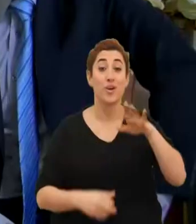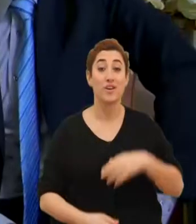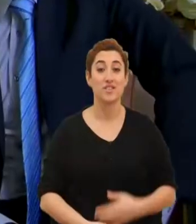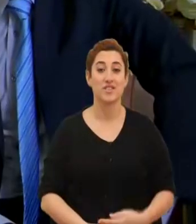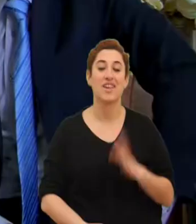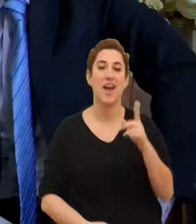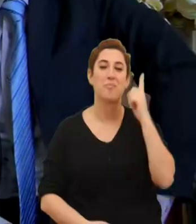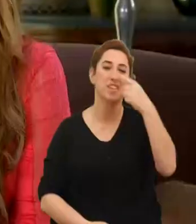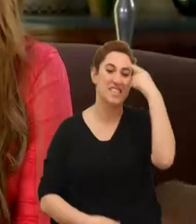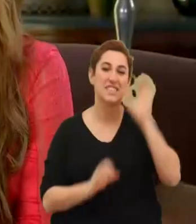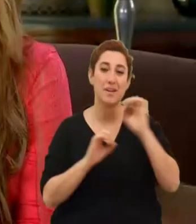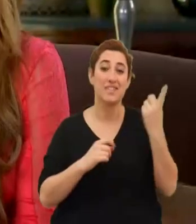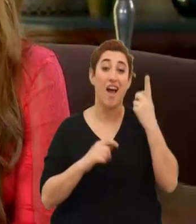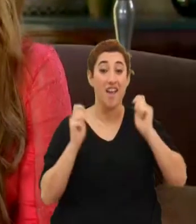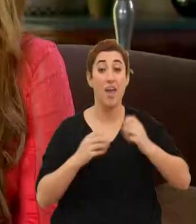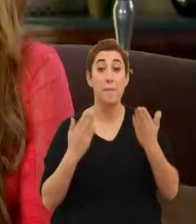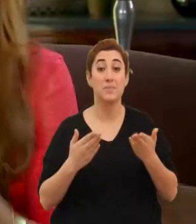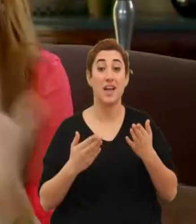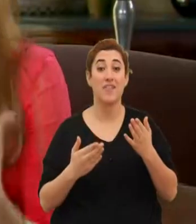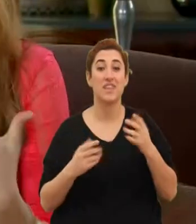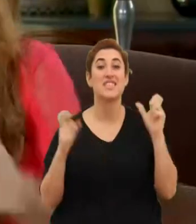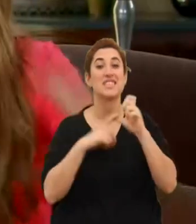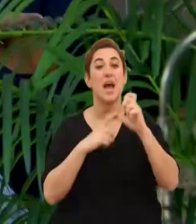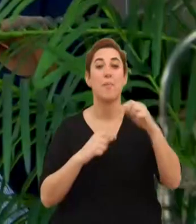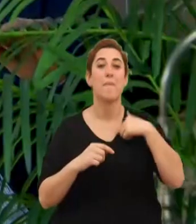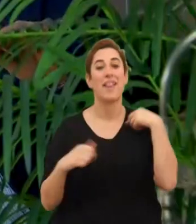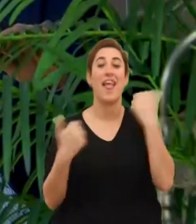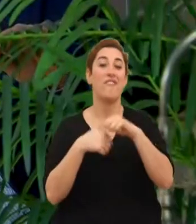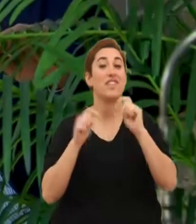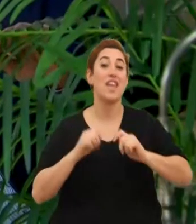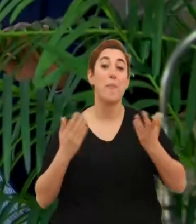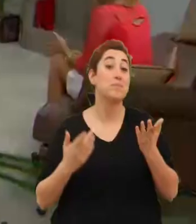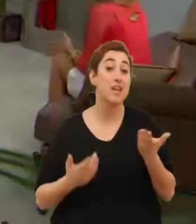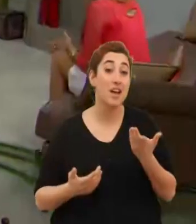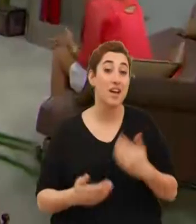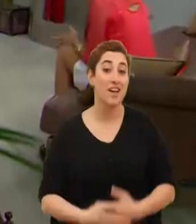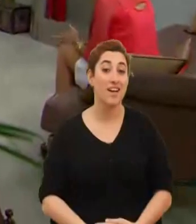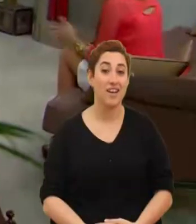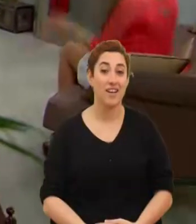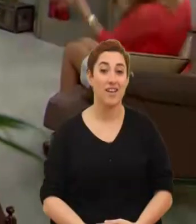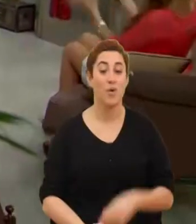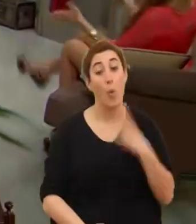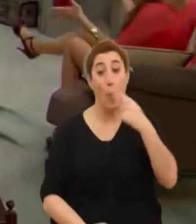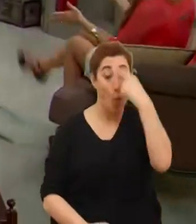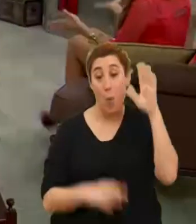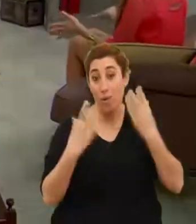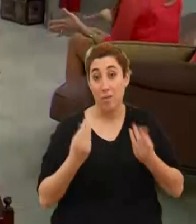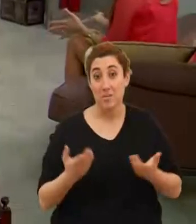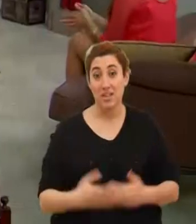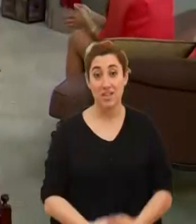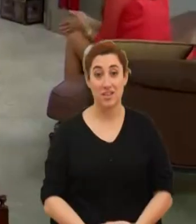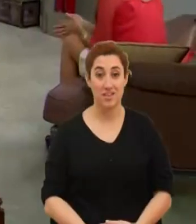Nurhoş. Ya bir bahtsızlık daha yapsan da Sarpiş.com'la ben evleniversek ha? Olur mu